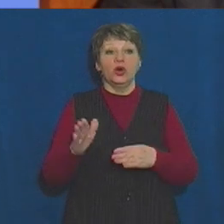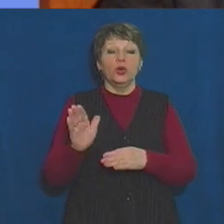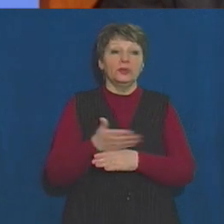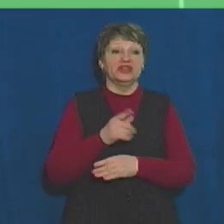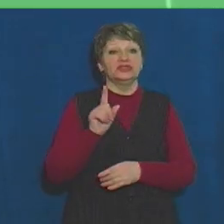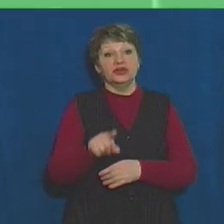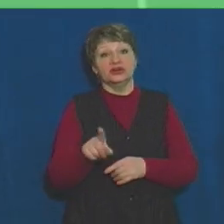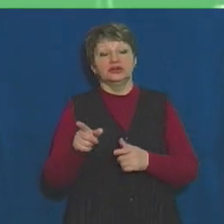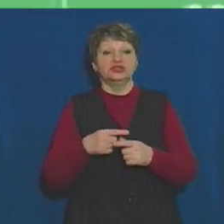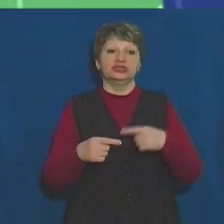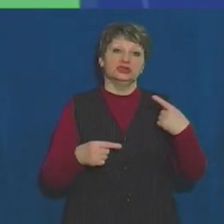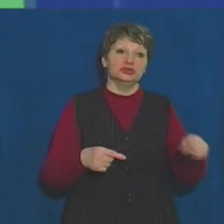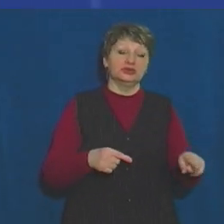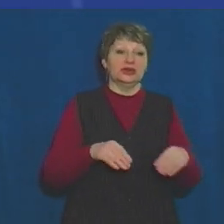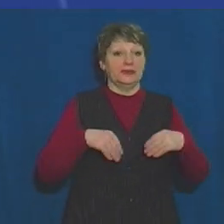зелених насаджень.